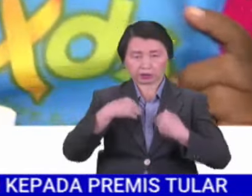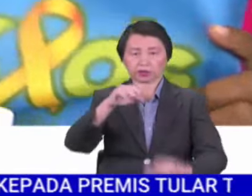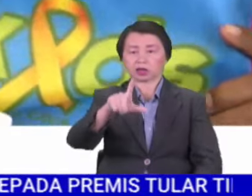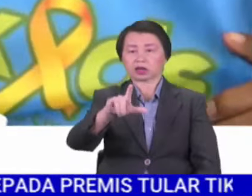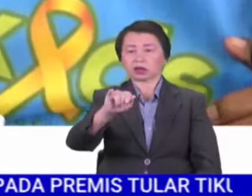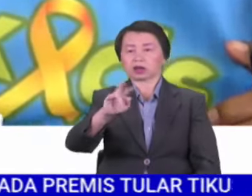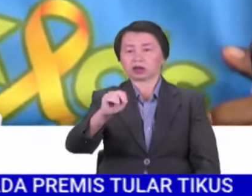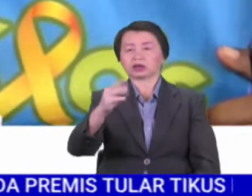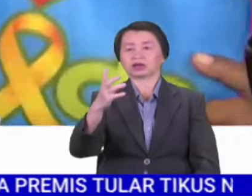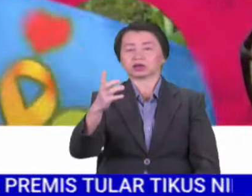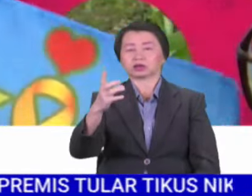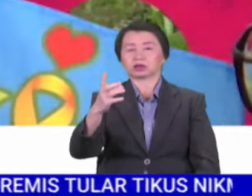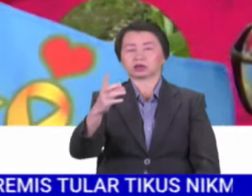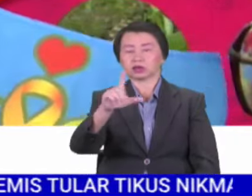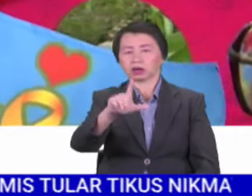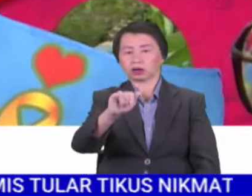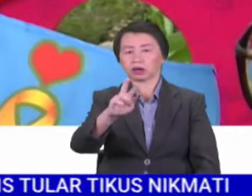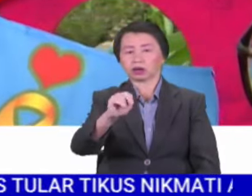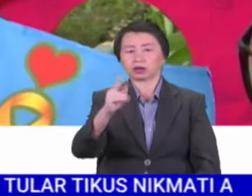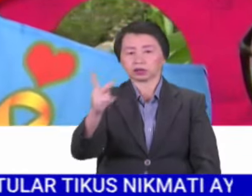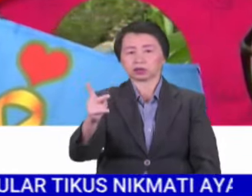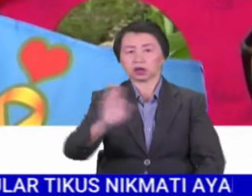account kepada dia